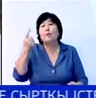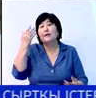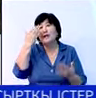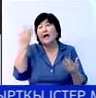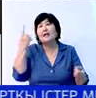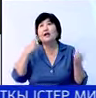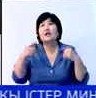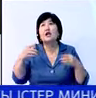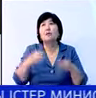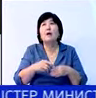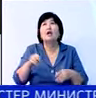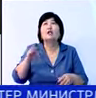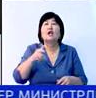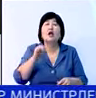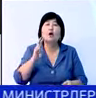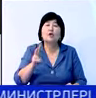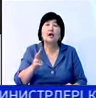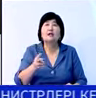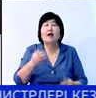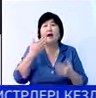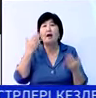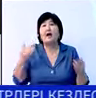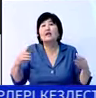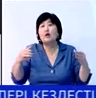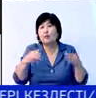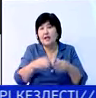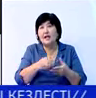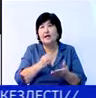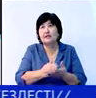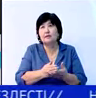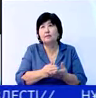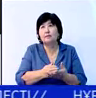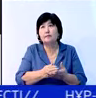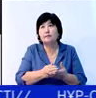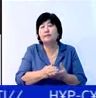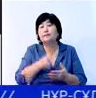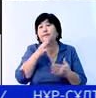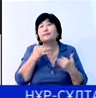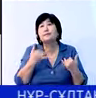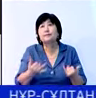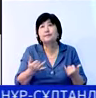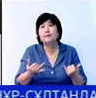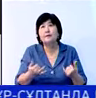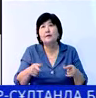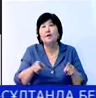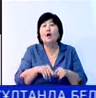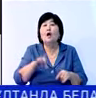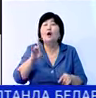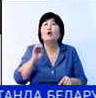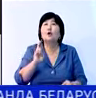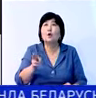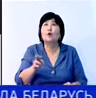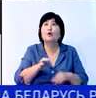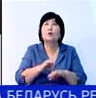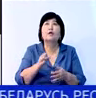мен Жаңаорғандық халық шығармашы орталығы бірге бірлесіп заманауи түрде этнорок ұйымдастырып